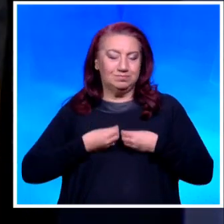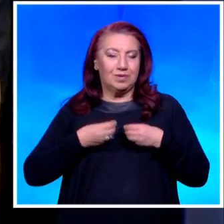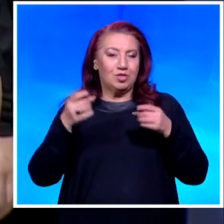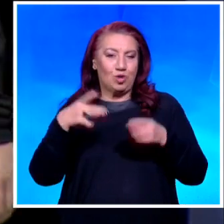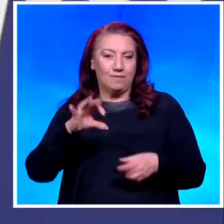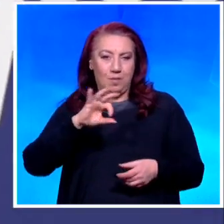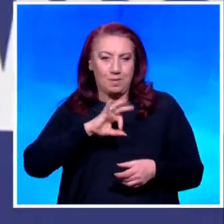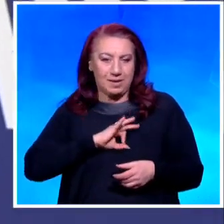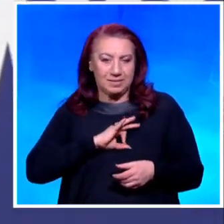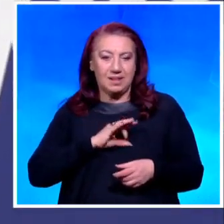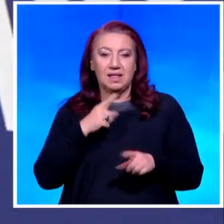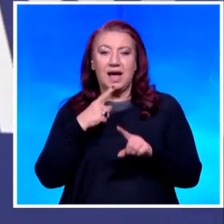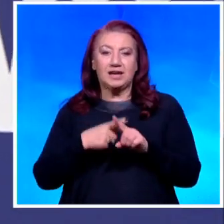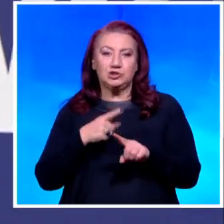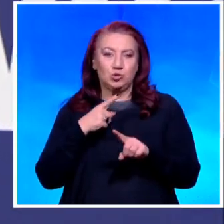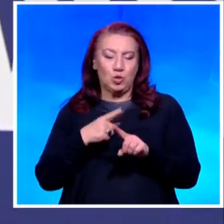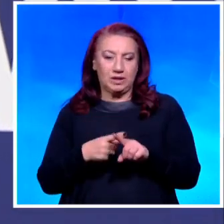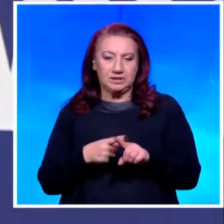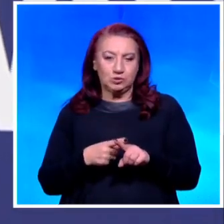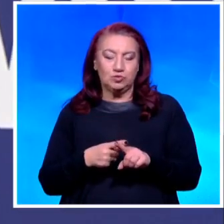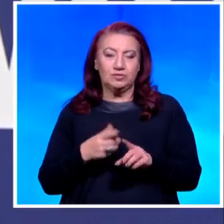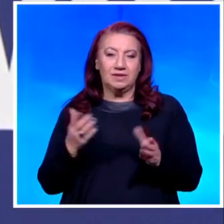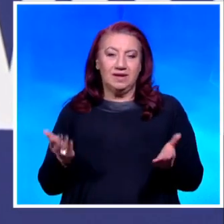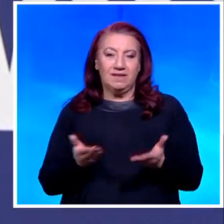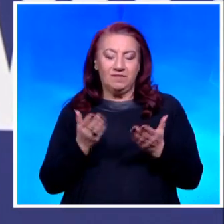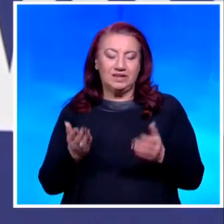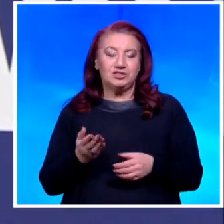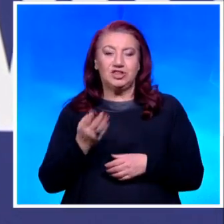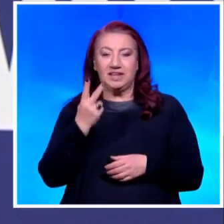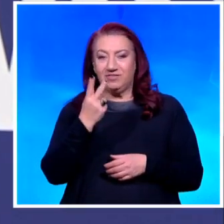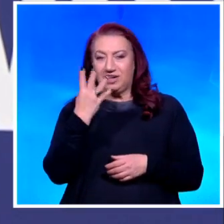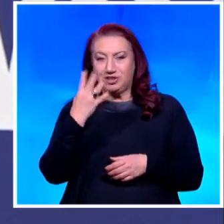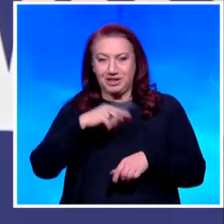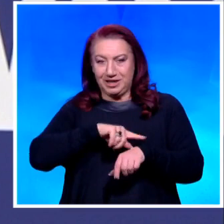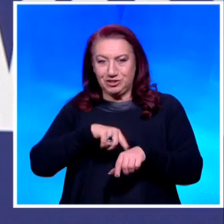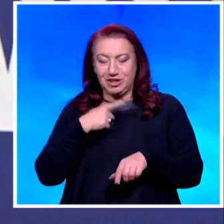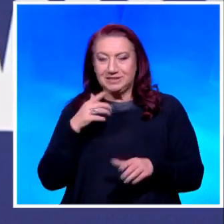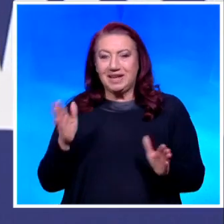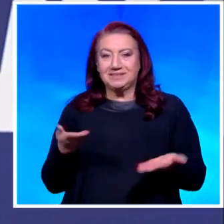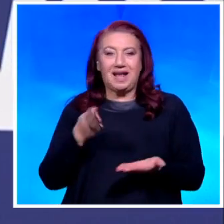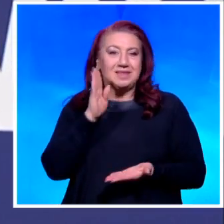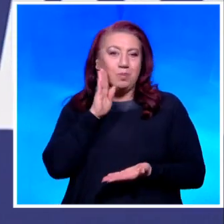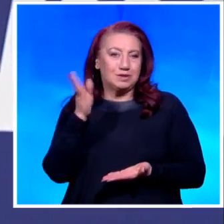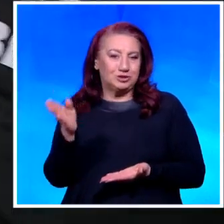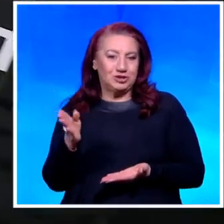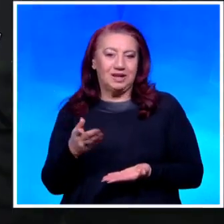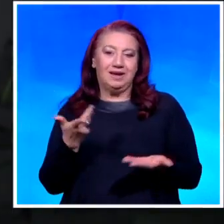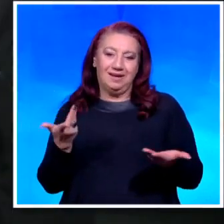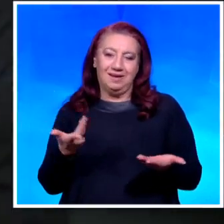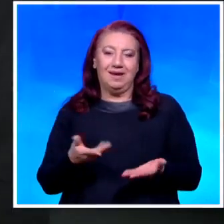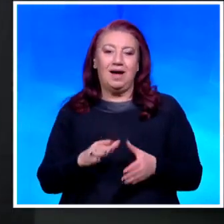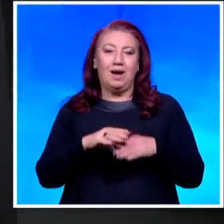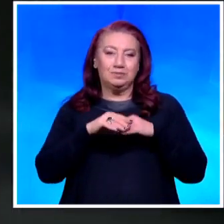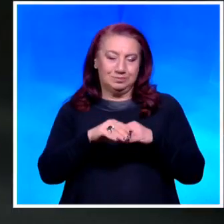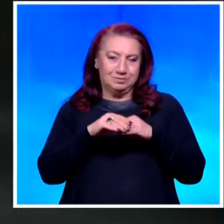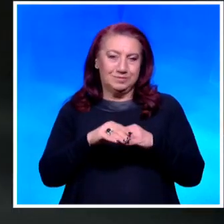преди 24 часа пък вече от 24 часа е в нова роля, тази на баща. Христо, първо поздравление за това, че вече си в ролята и на баща,